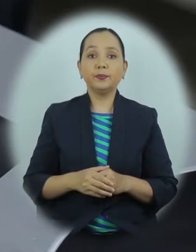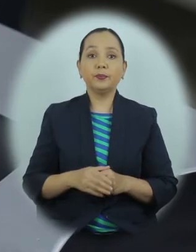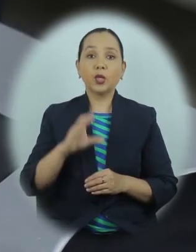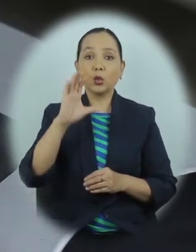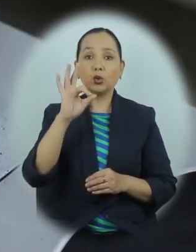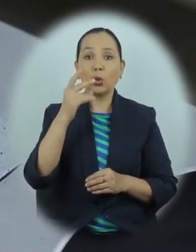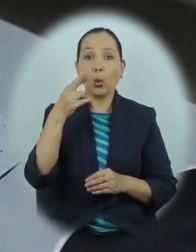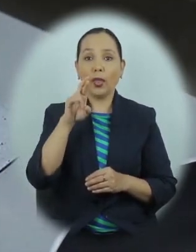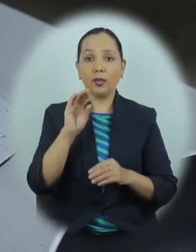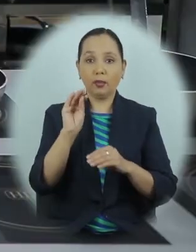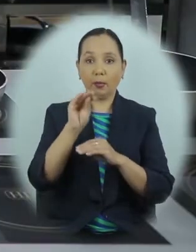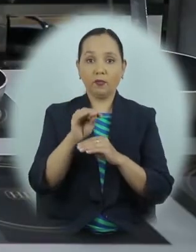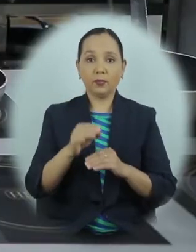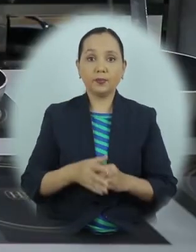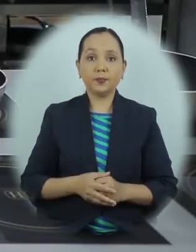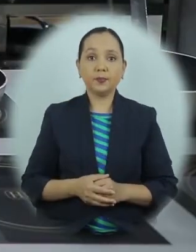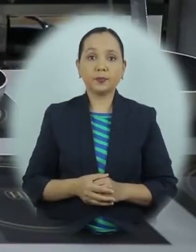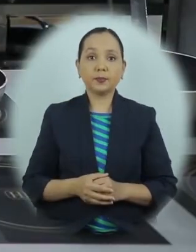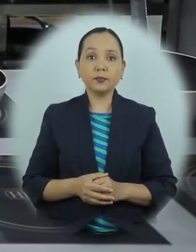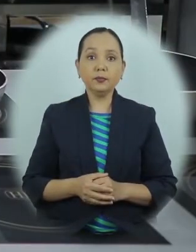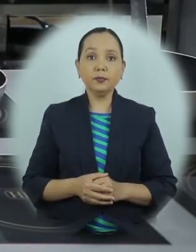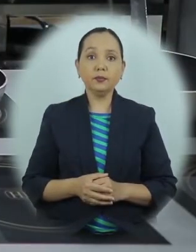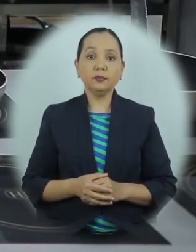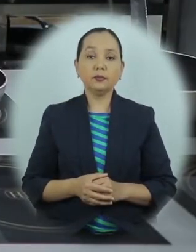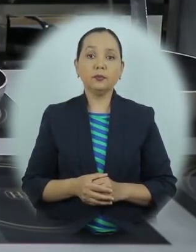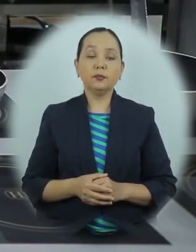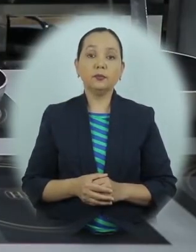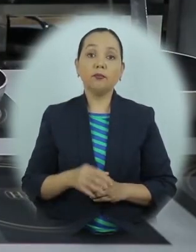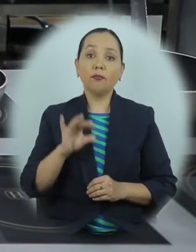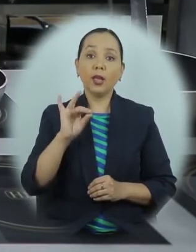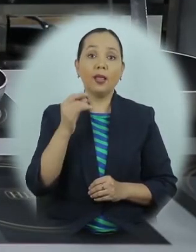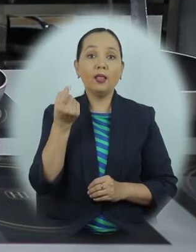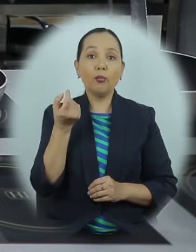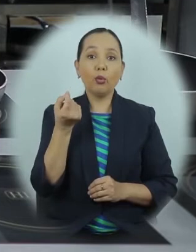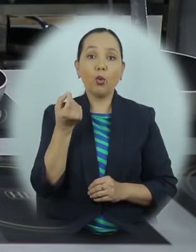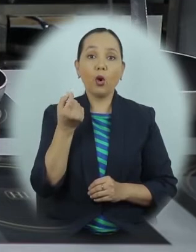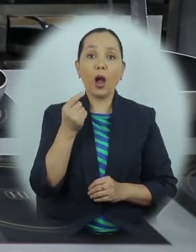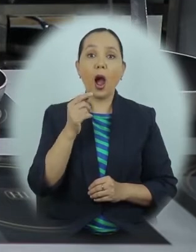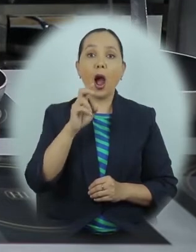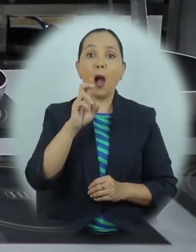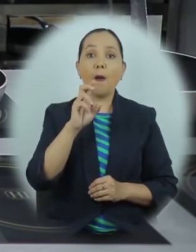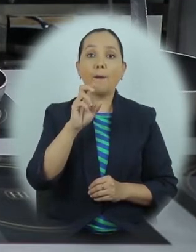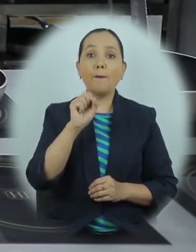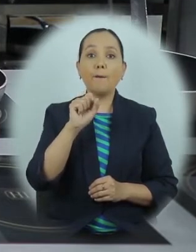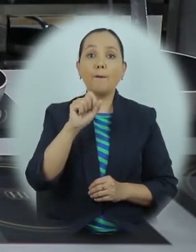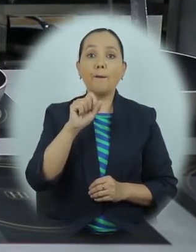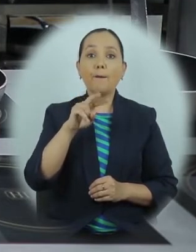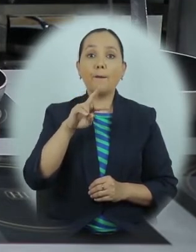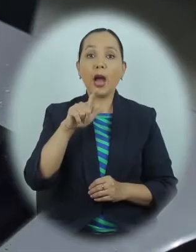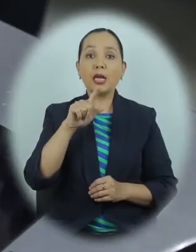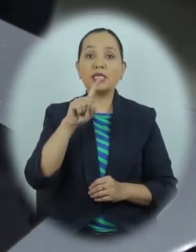и и и немного бальзамического уксуса